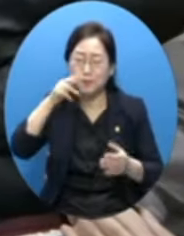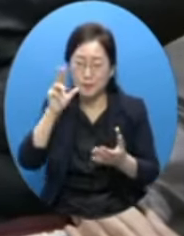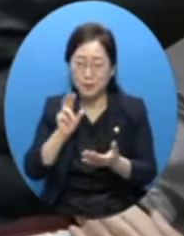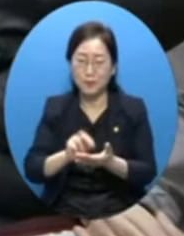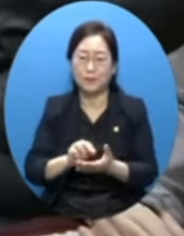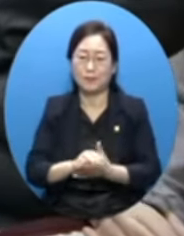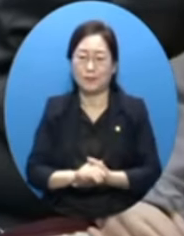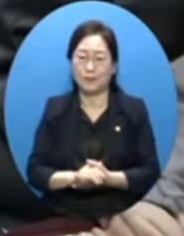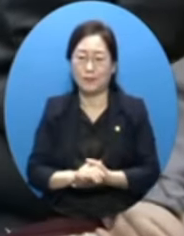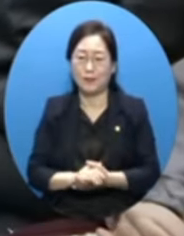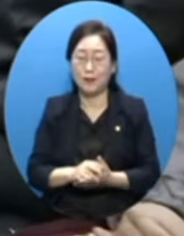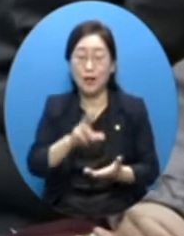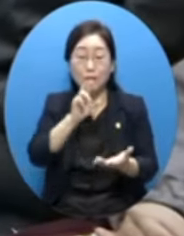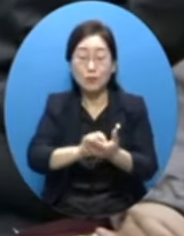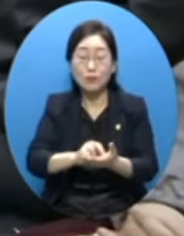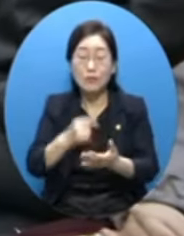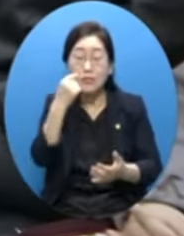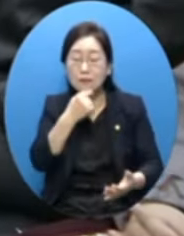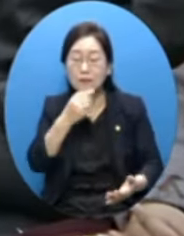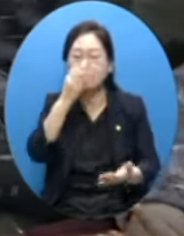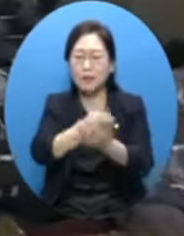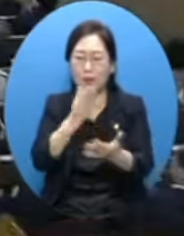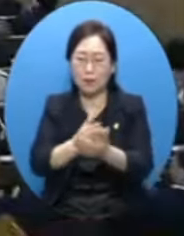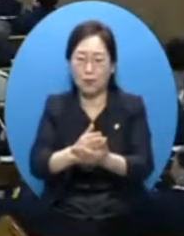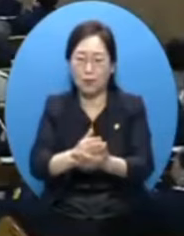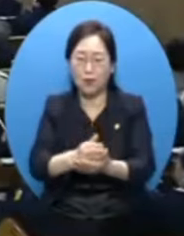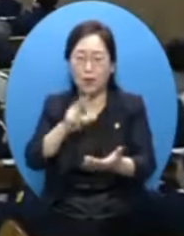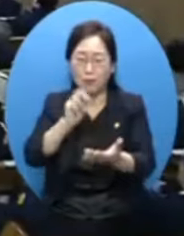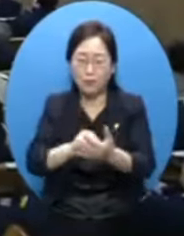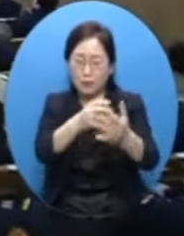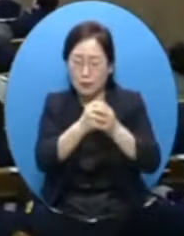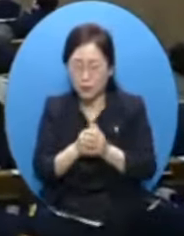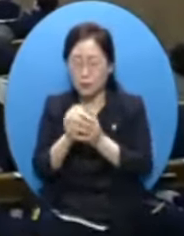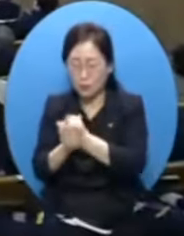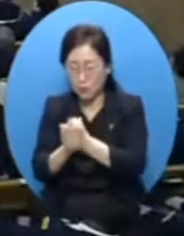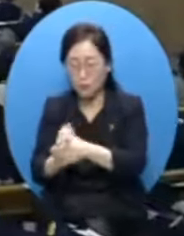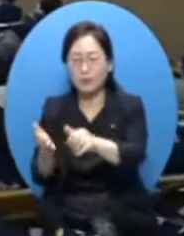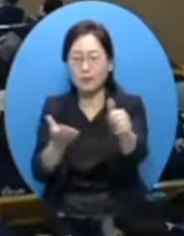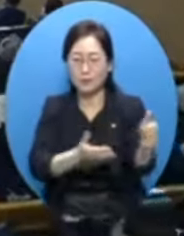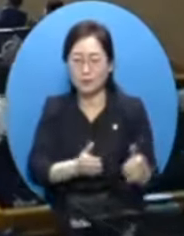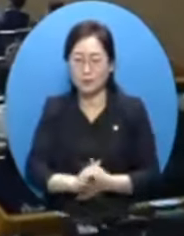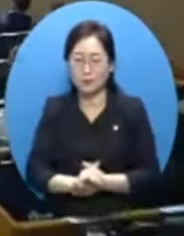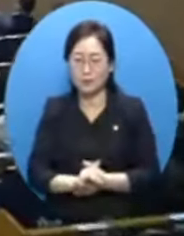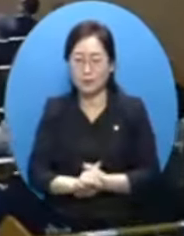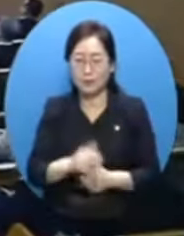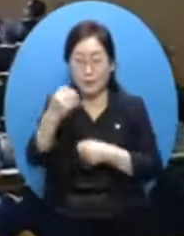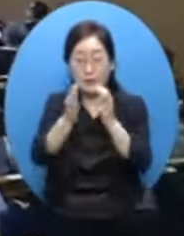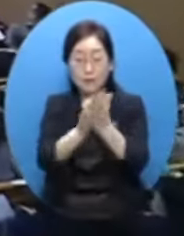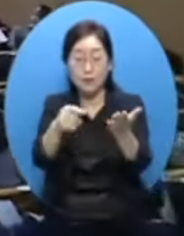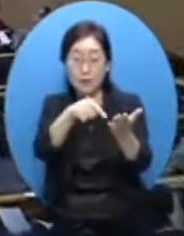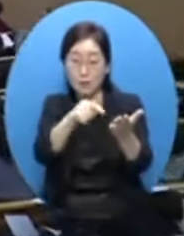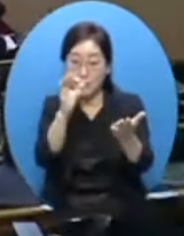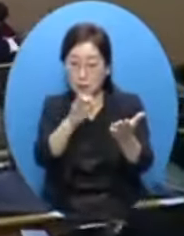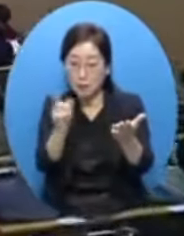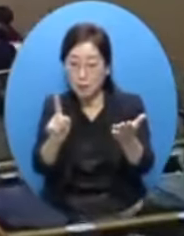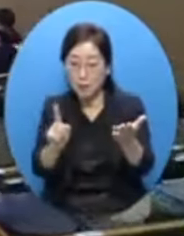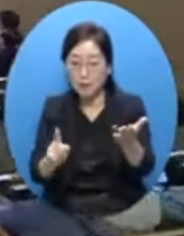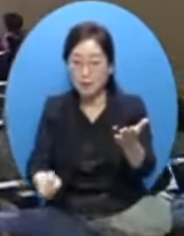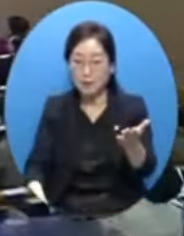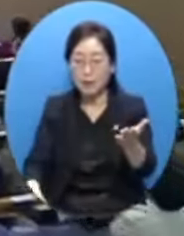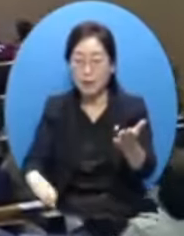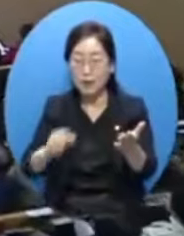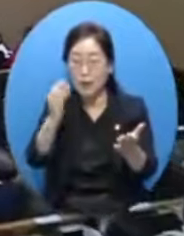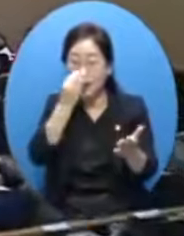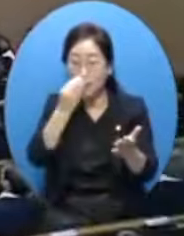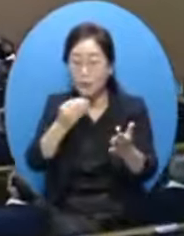것입니다. 문제가 있다고 말하기 전에 그 문제를 끌어안고 기도하시길 바랍니다. 성경을 보면 예루살렘 교회가